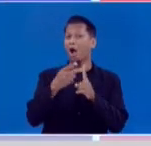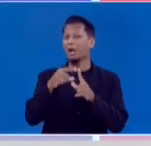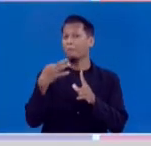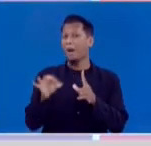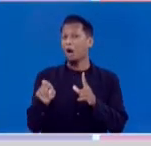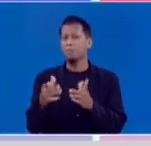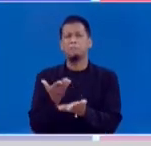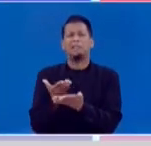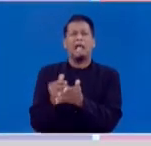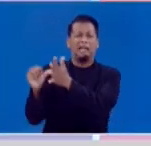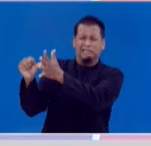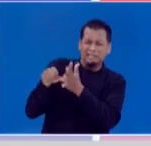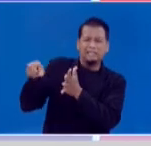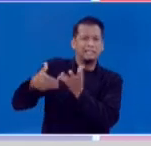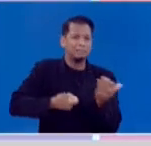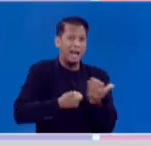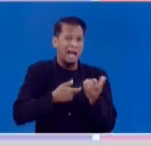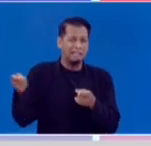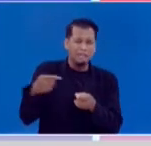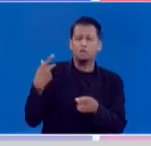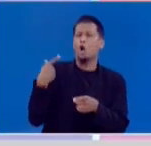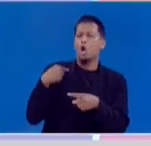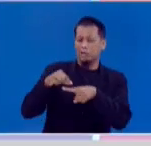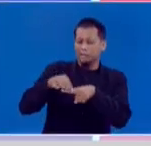petugas damkar untuk melepaskan cincin di jarinya yang bengkak.